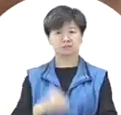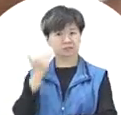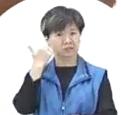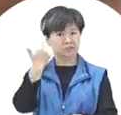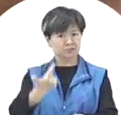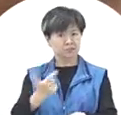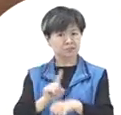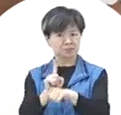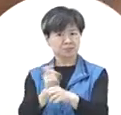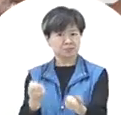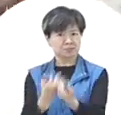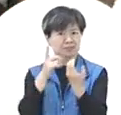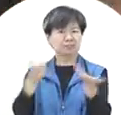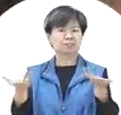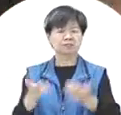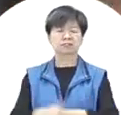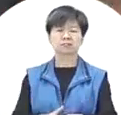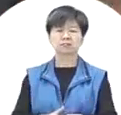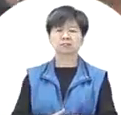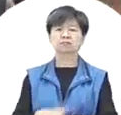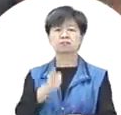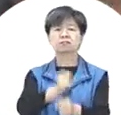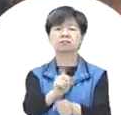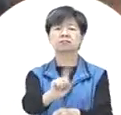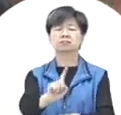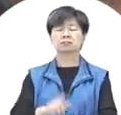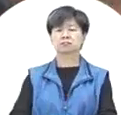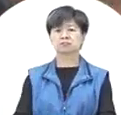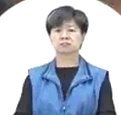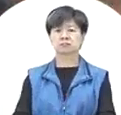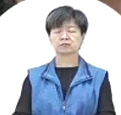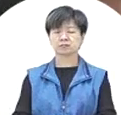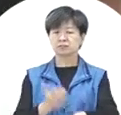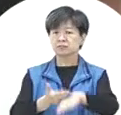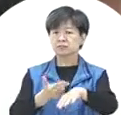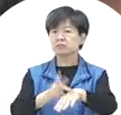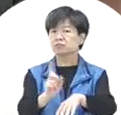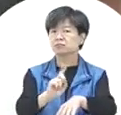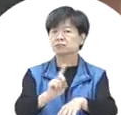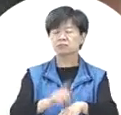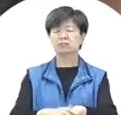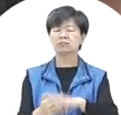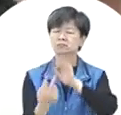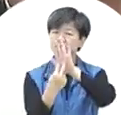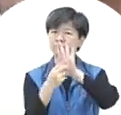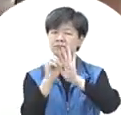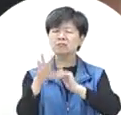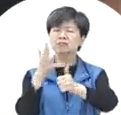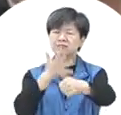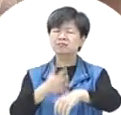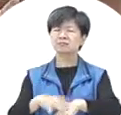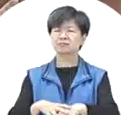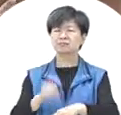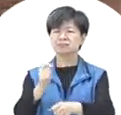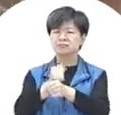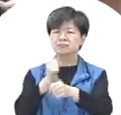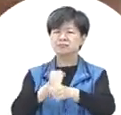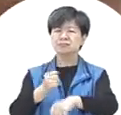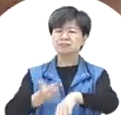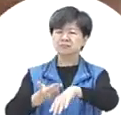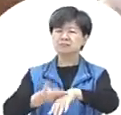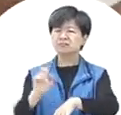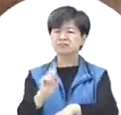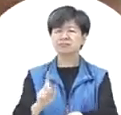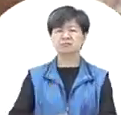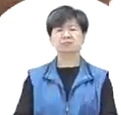时发生那件事情，因为你们做的是什么？你们用什么样的施工方式？ 我跟议员说明， 你们用什么样的施工方式？ 你听我讲嘛，你让